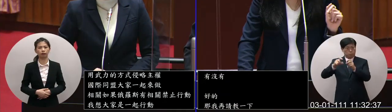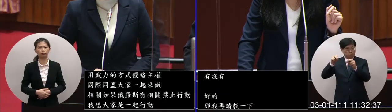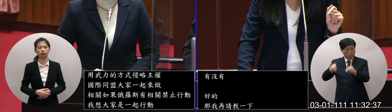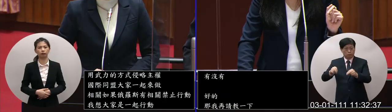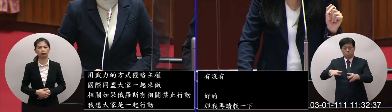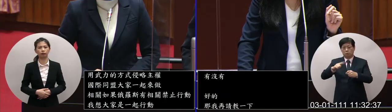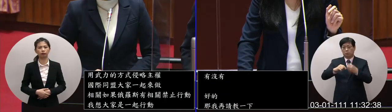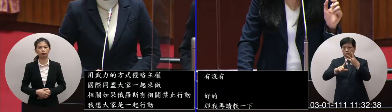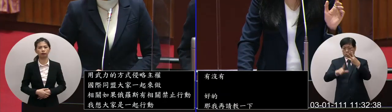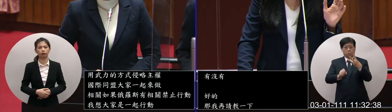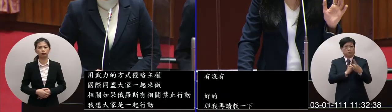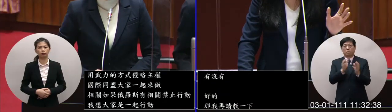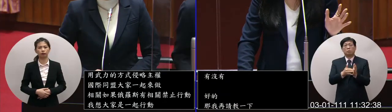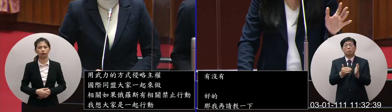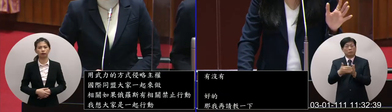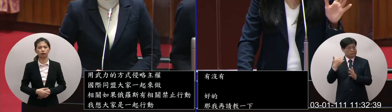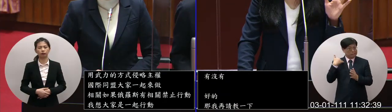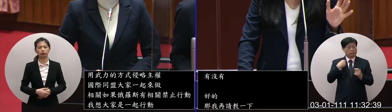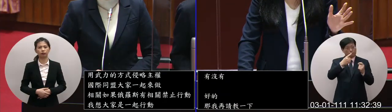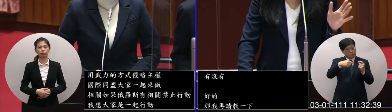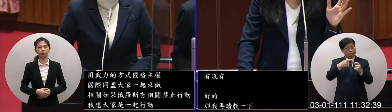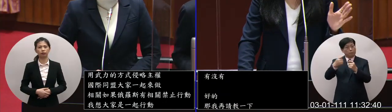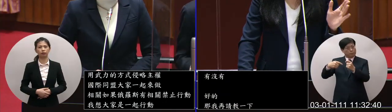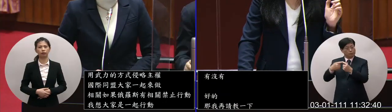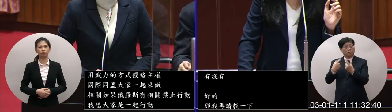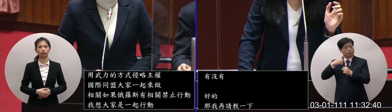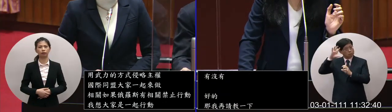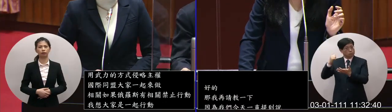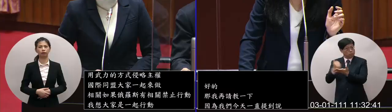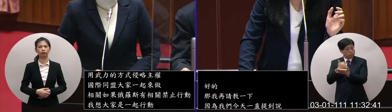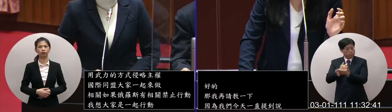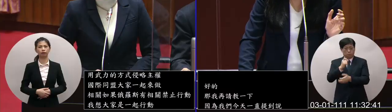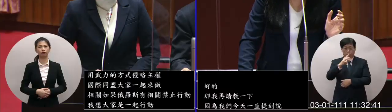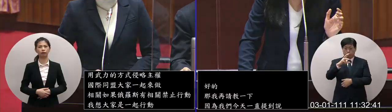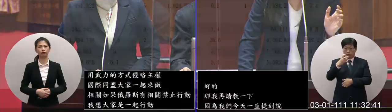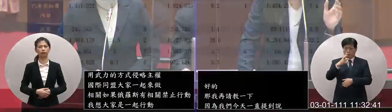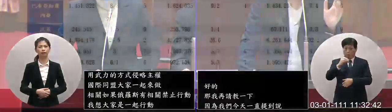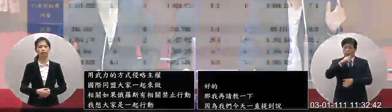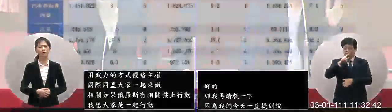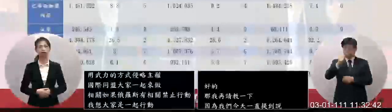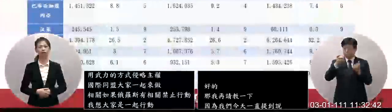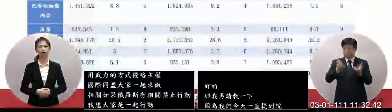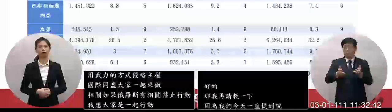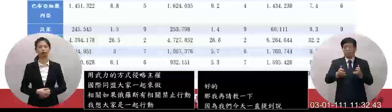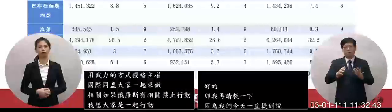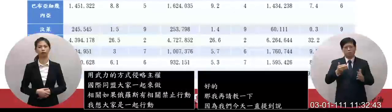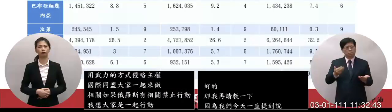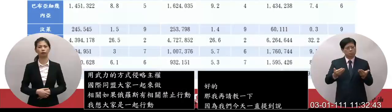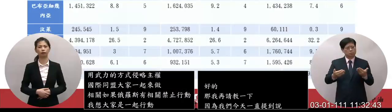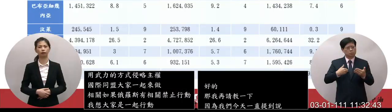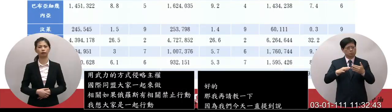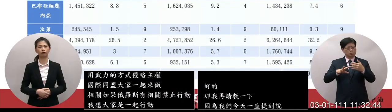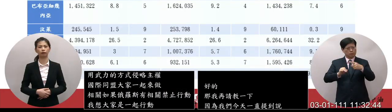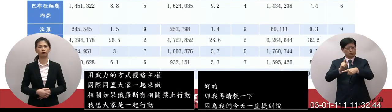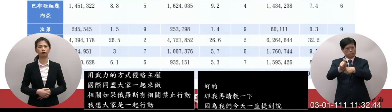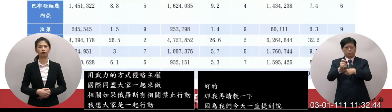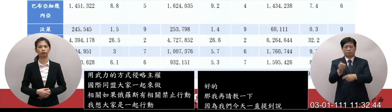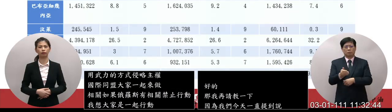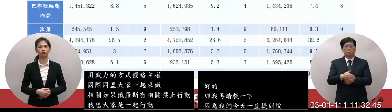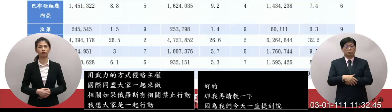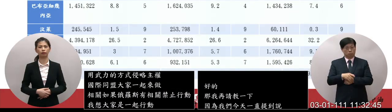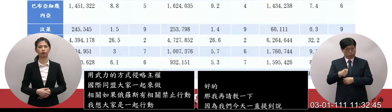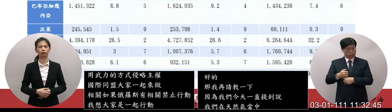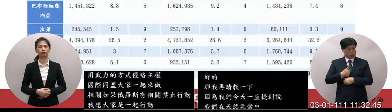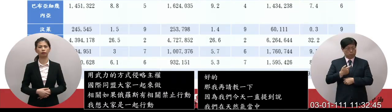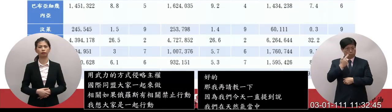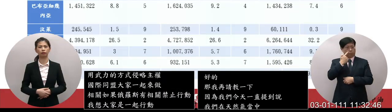虽然是今年3月到期，可是以前每一年我们跟俄罗斯进口大概189万吨嘛，大概占我们天然气进口的10%，其实这个